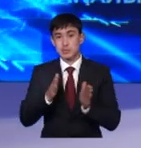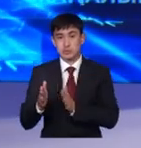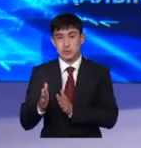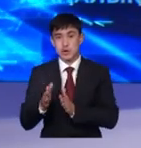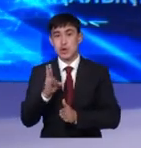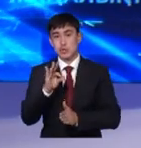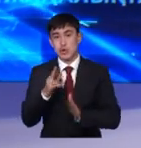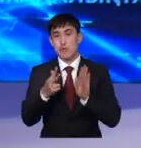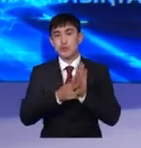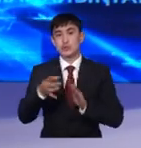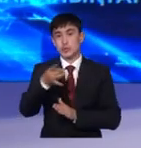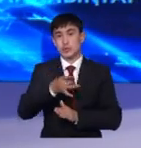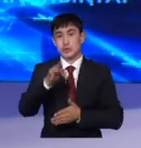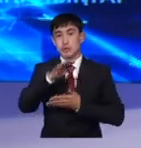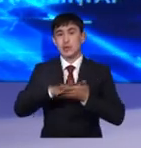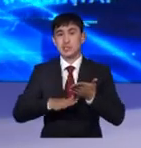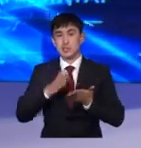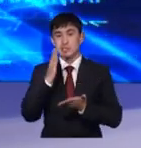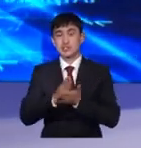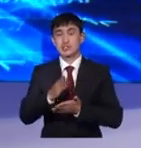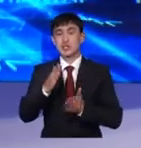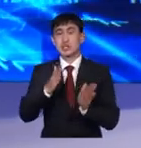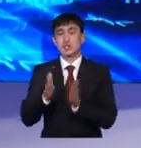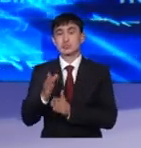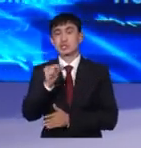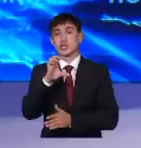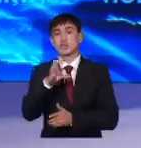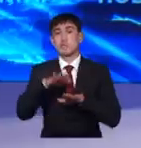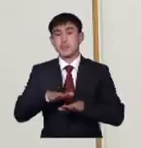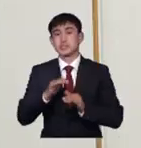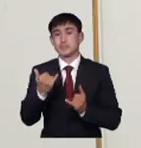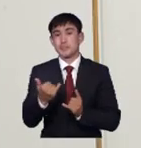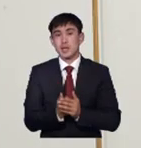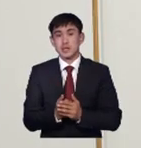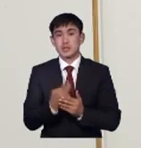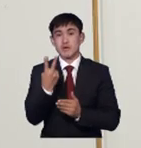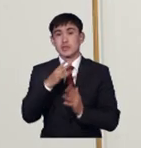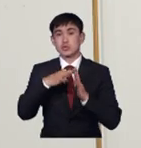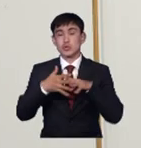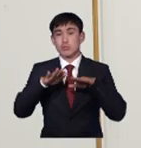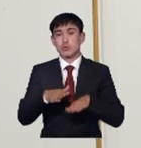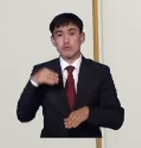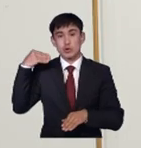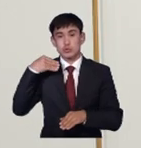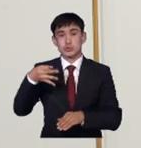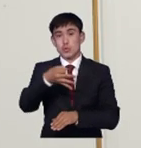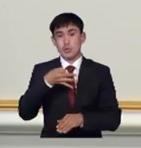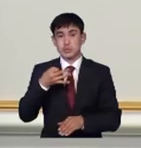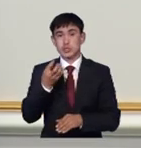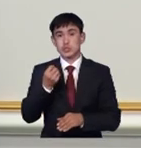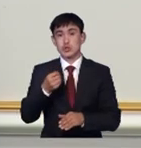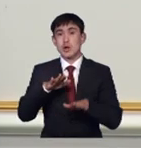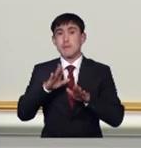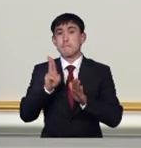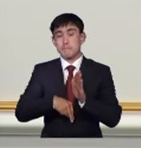стабилизируется. Однако в 8 регионах продолжает действовать режим ЧС местного масштаба. Два населенных пункта в Актюбинской области все